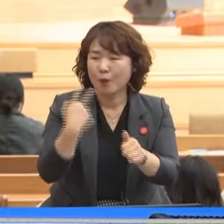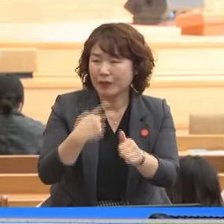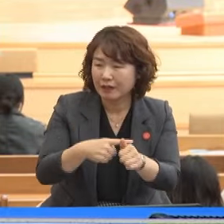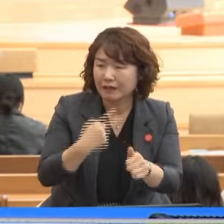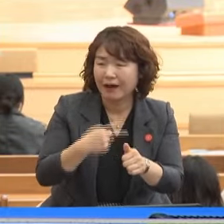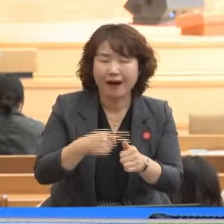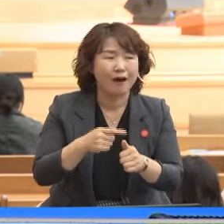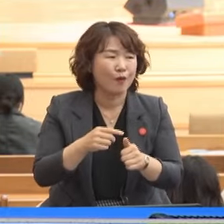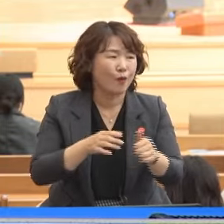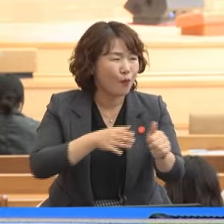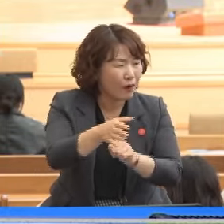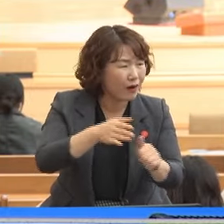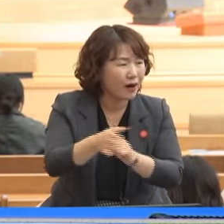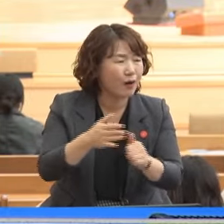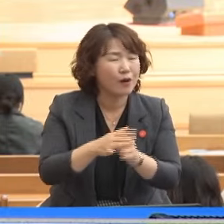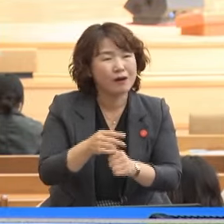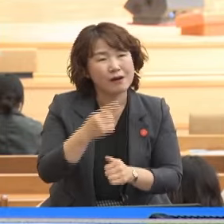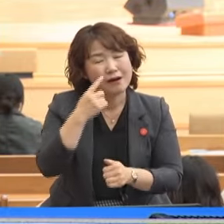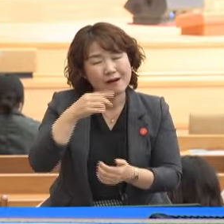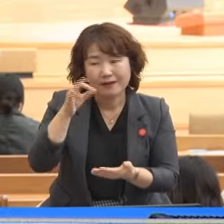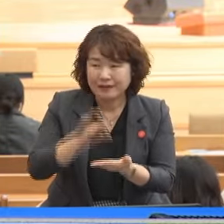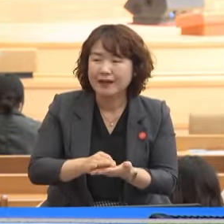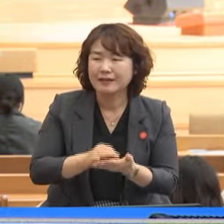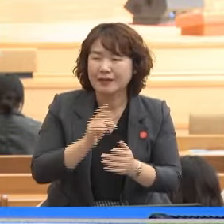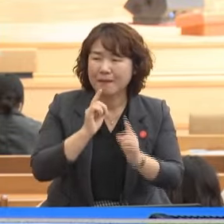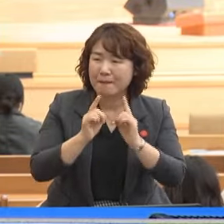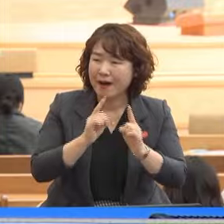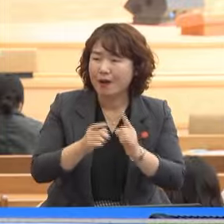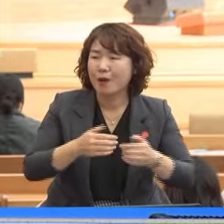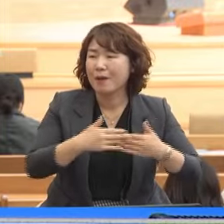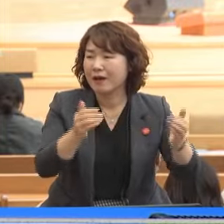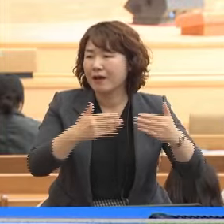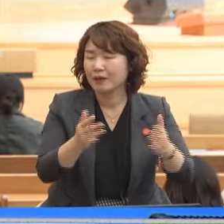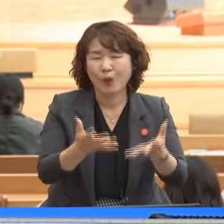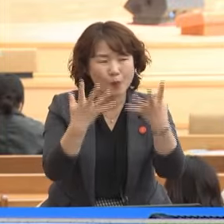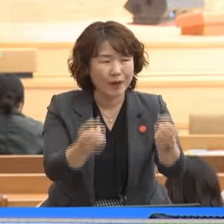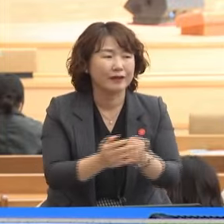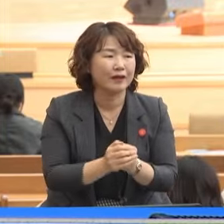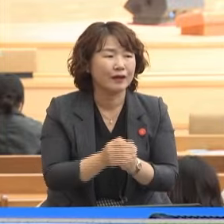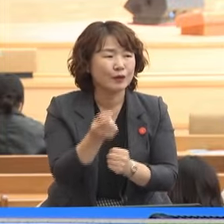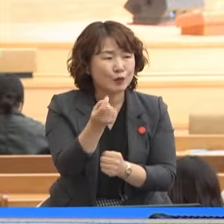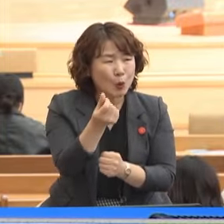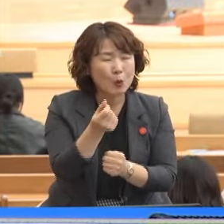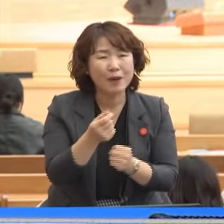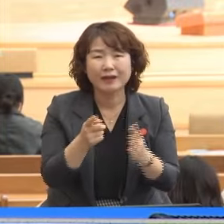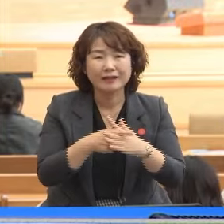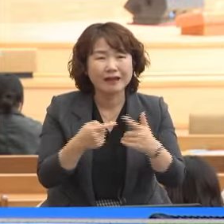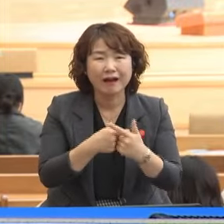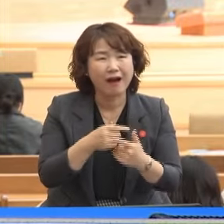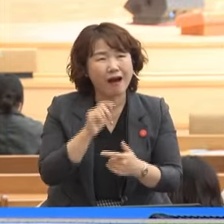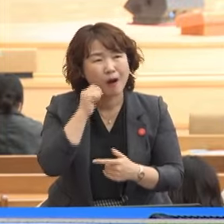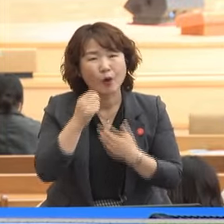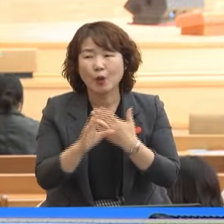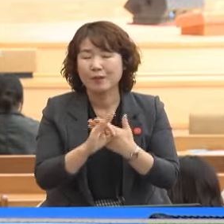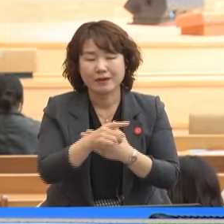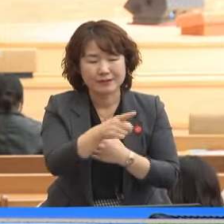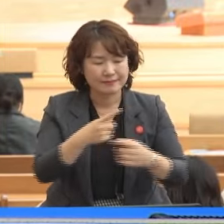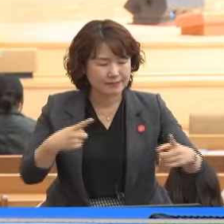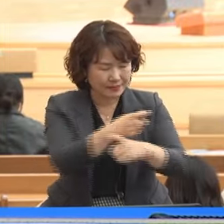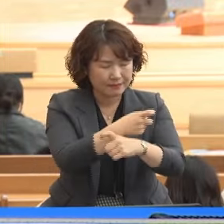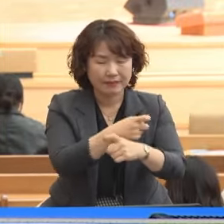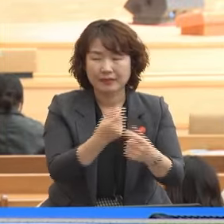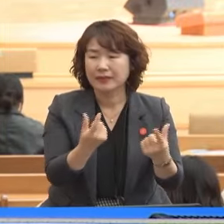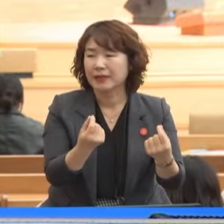아주 천박한 원색적인 표현들이 많죠. 조금만 이해관계가 맞지 않으면 상대를 적의로